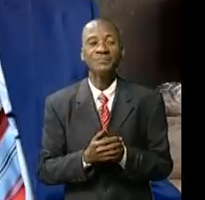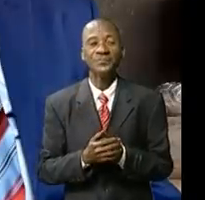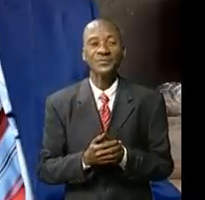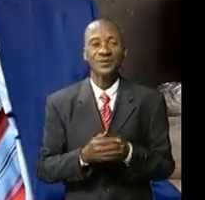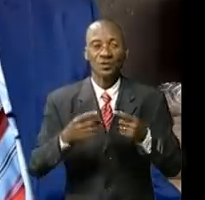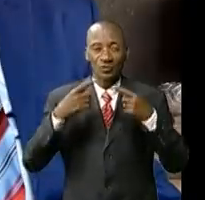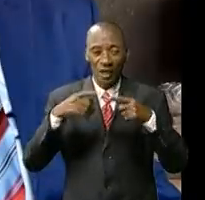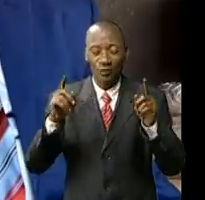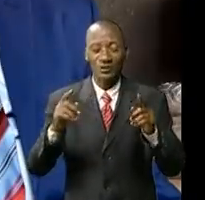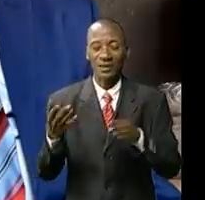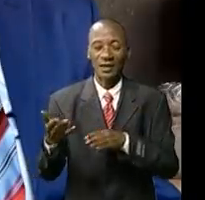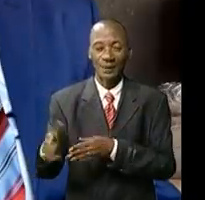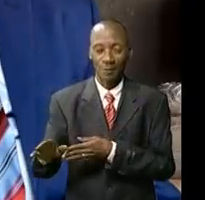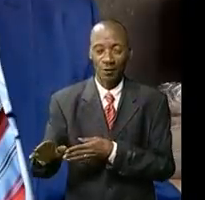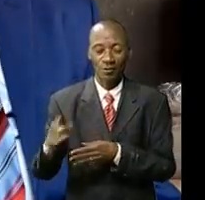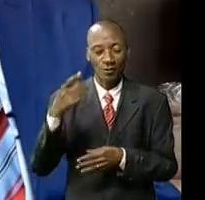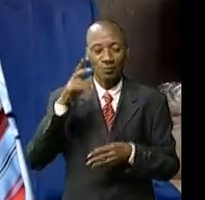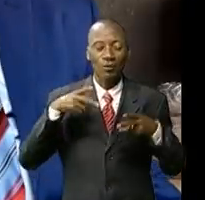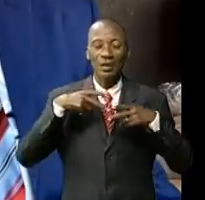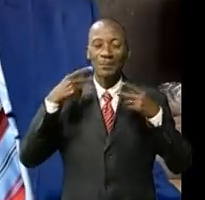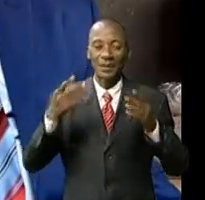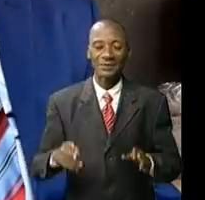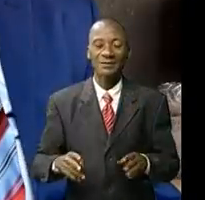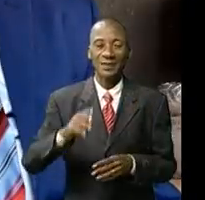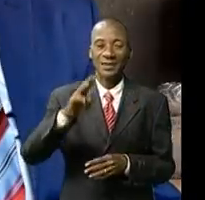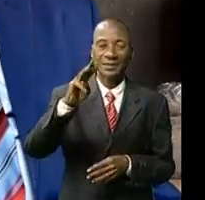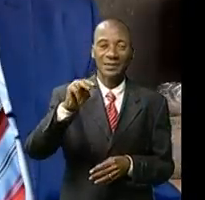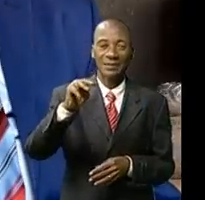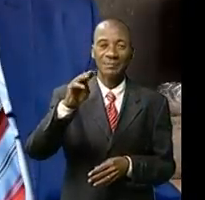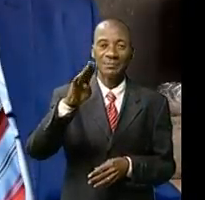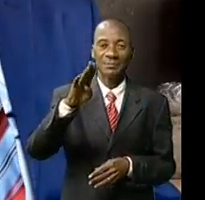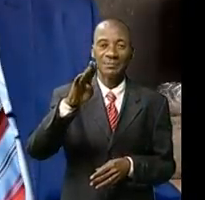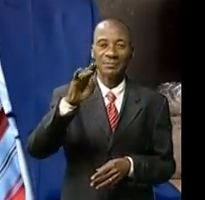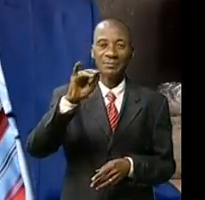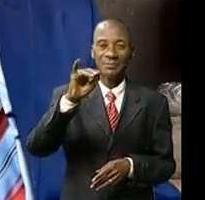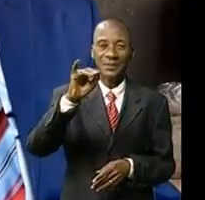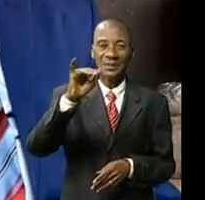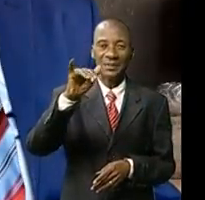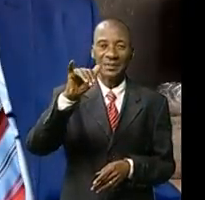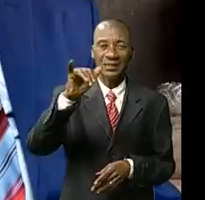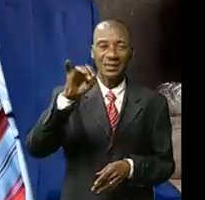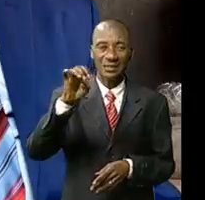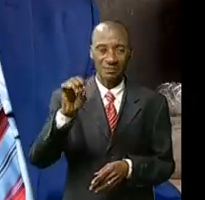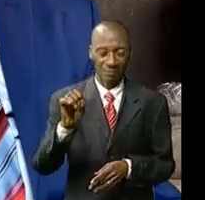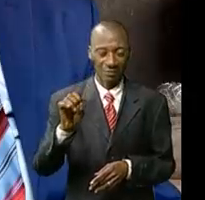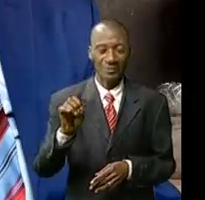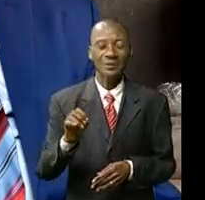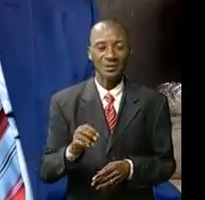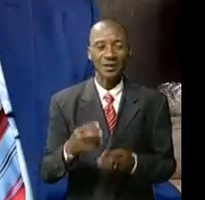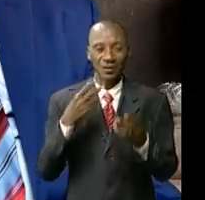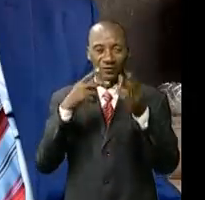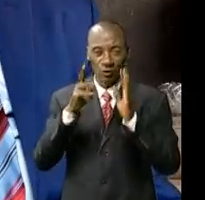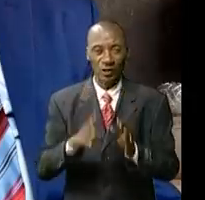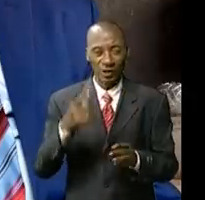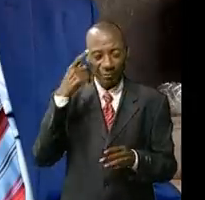profonde douleur d'annoncer la mort inopinée du révérend apôtre Emmanuel Mbiye Moulaya, visionnaire de la communauté Cité